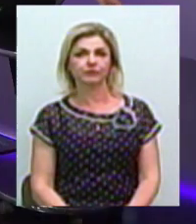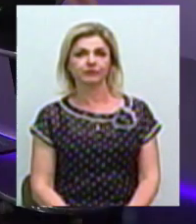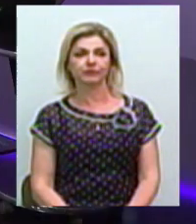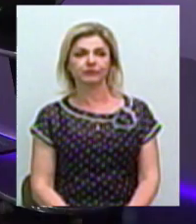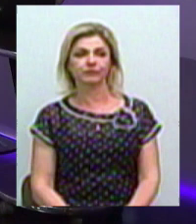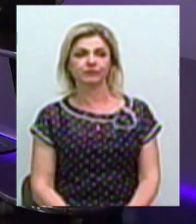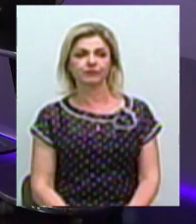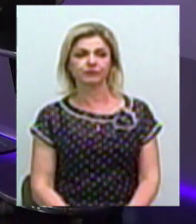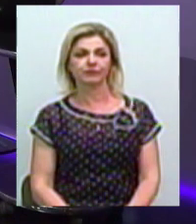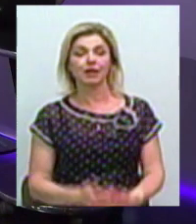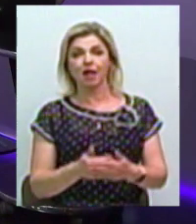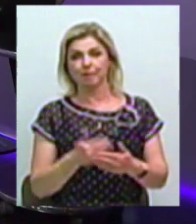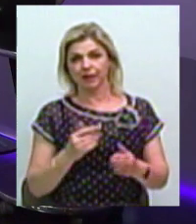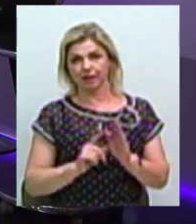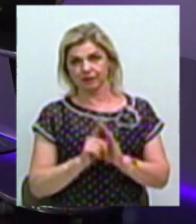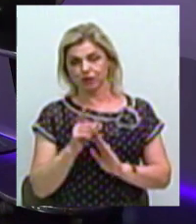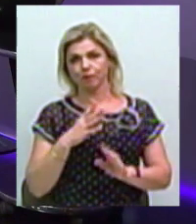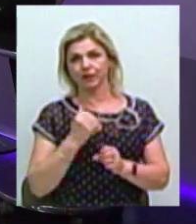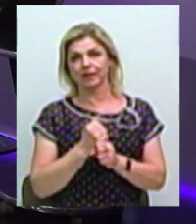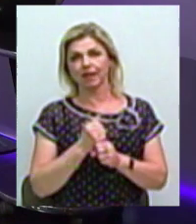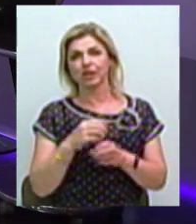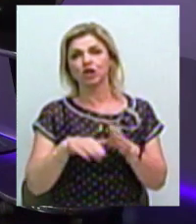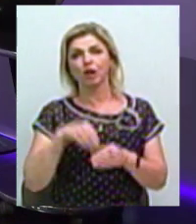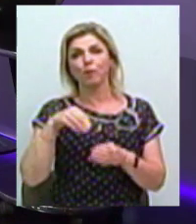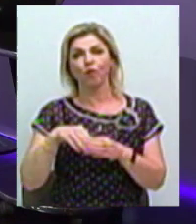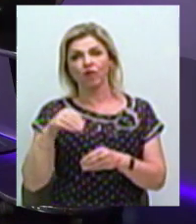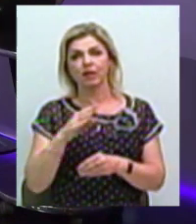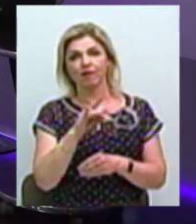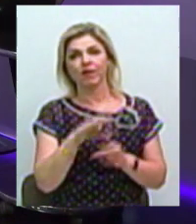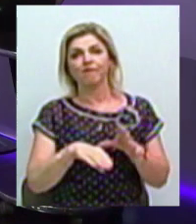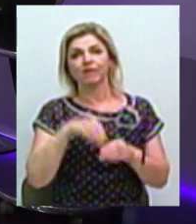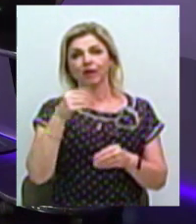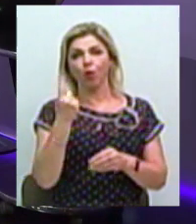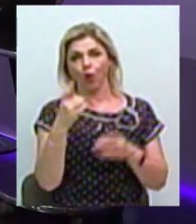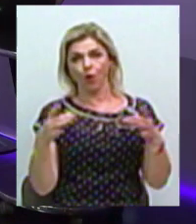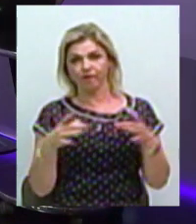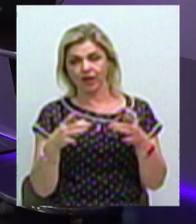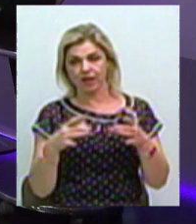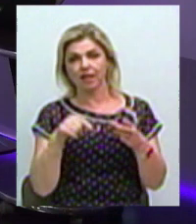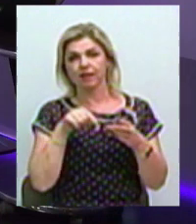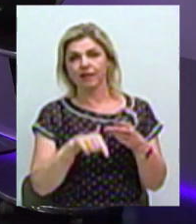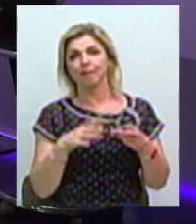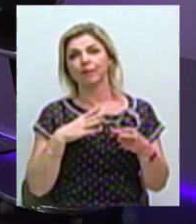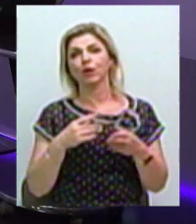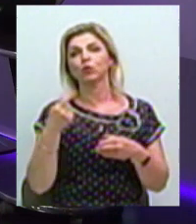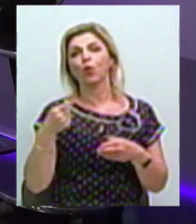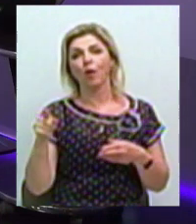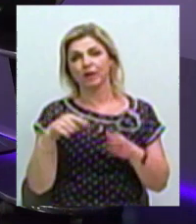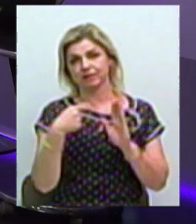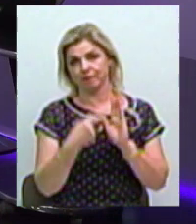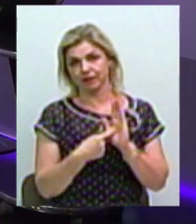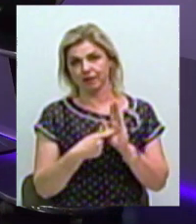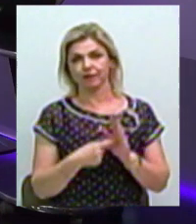Виклики регіону. Перед початком ми провели жеребкування, ви витягли один з конвертів, в якому був зазначений номер